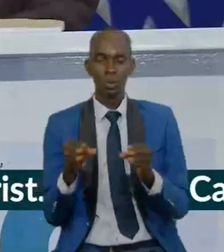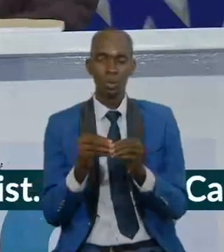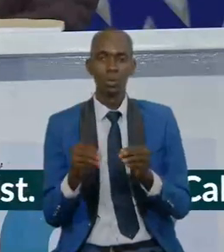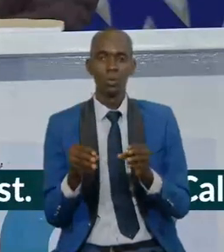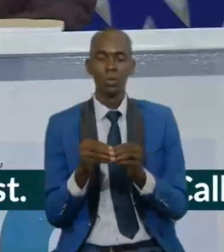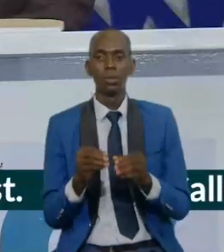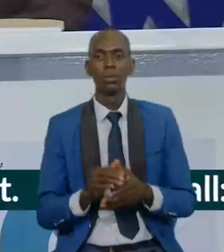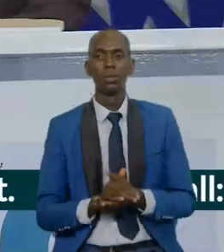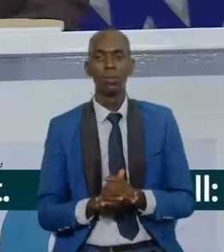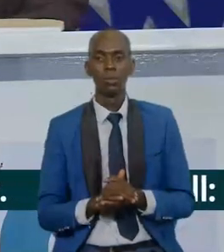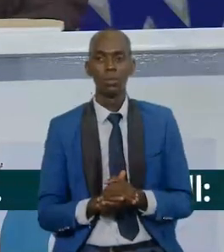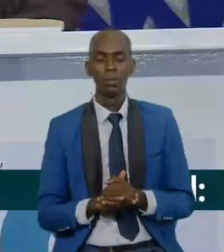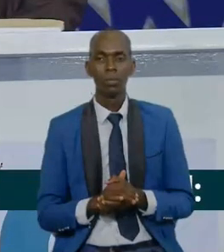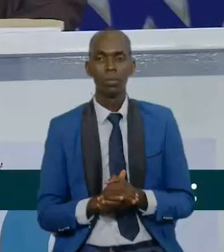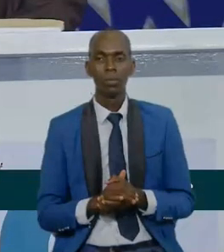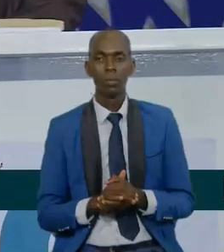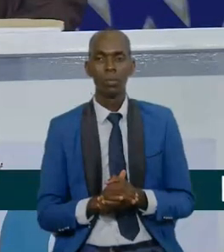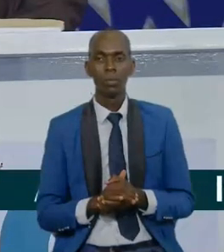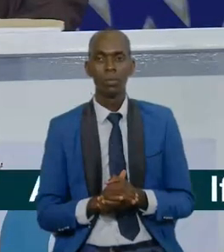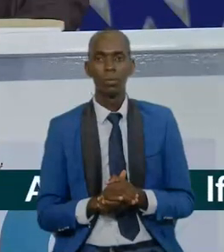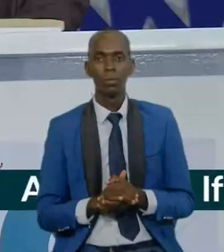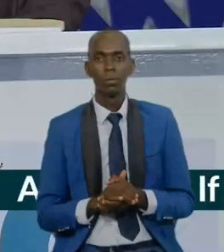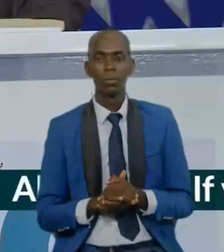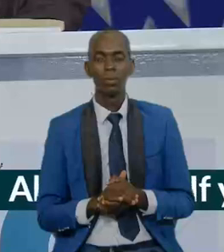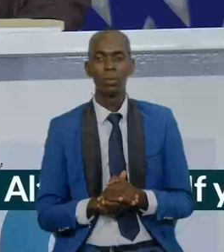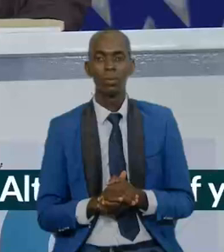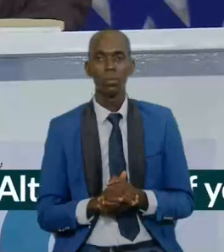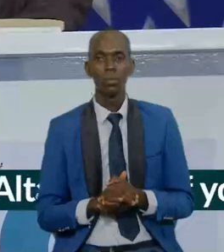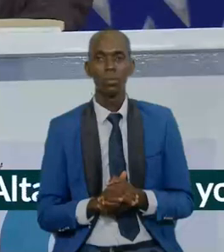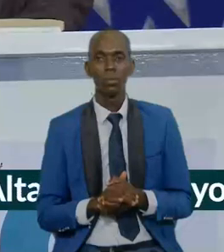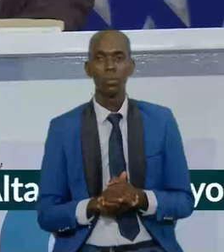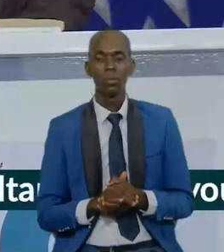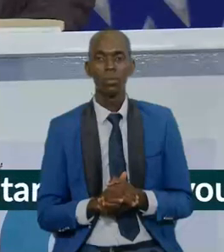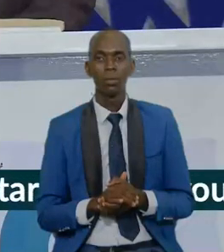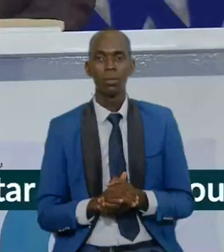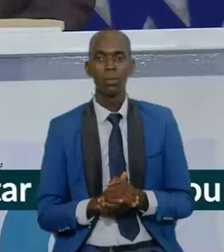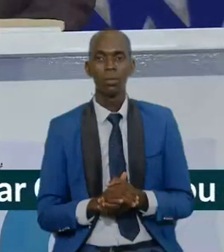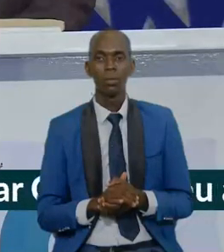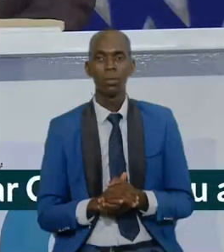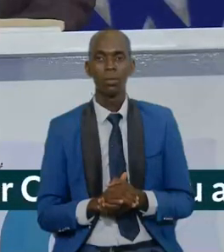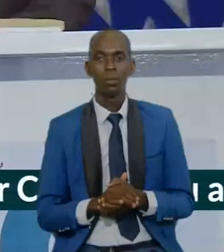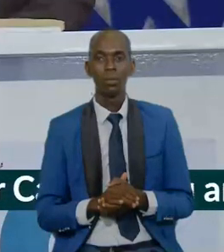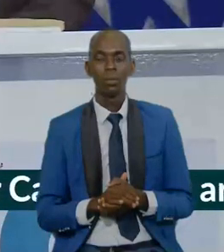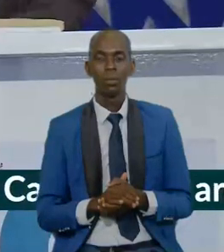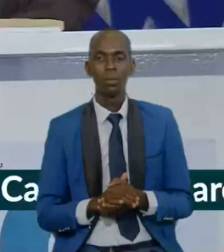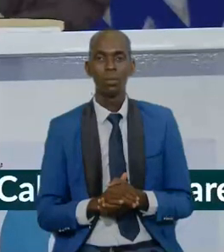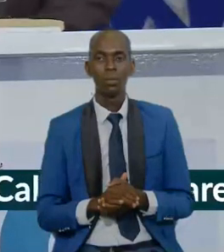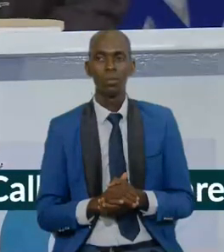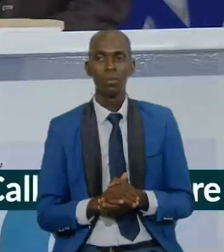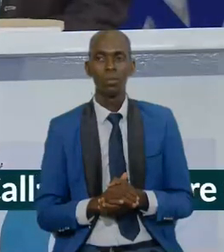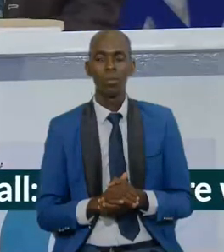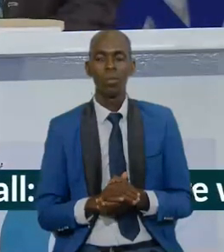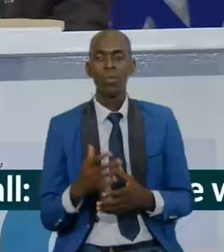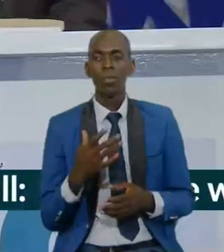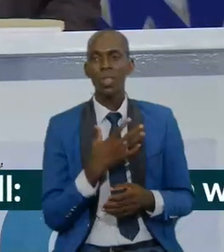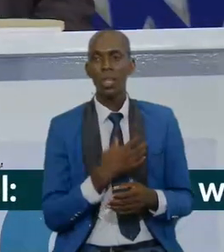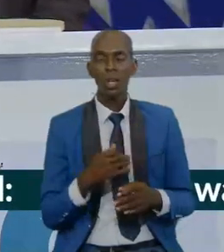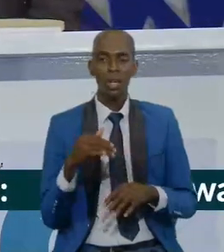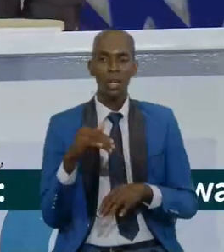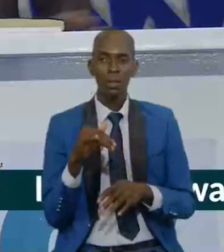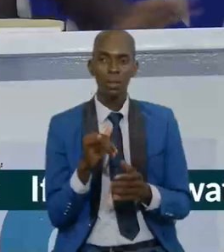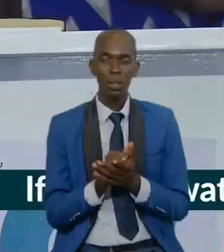cette salle de conférence se trouve ici à ma gauche. And that conference hall